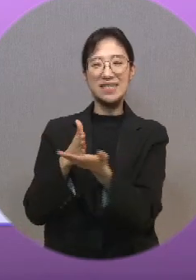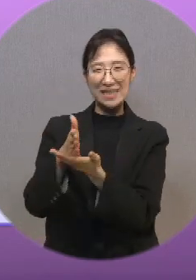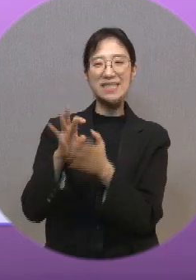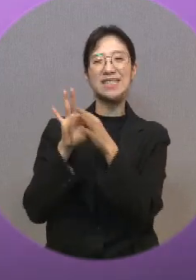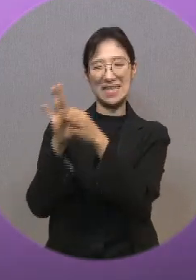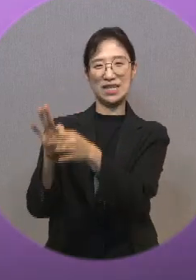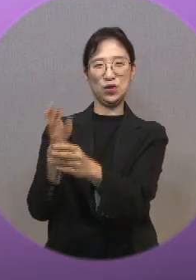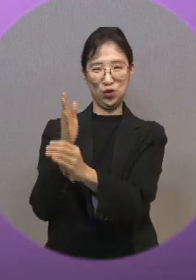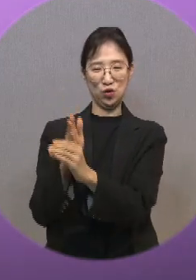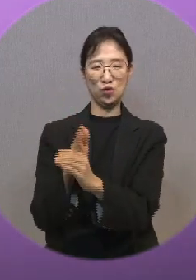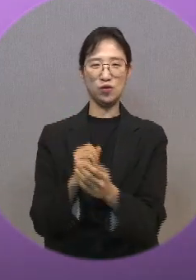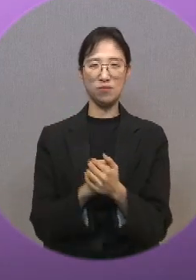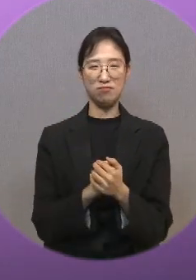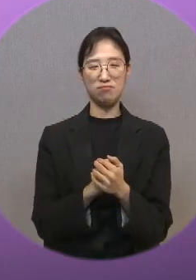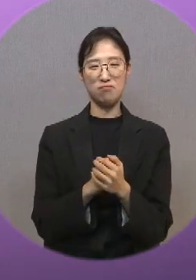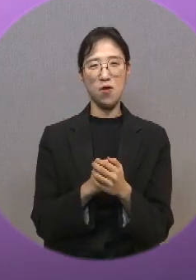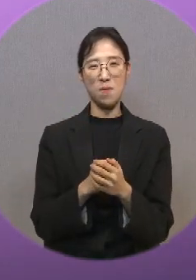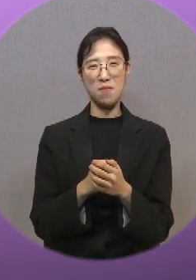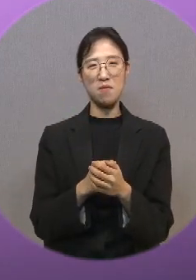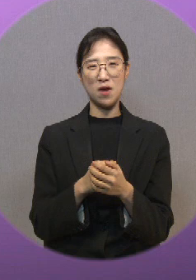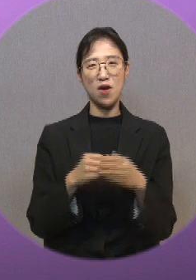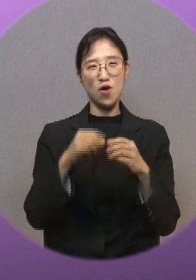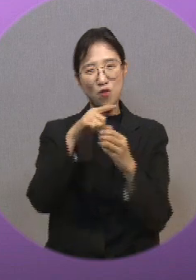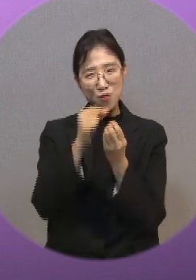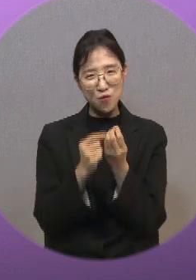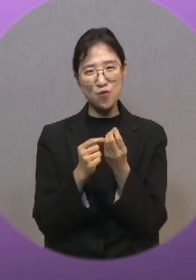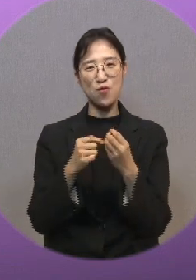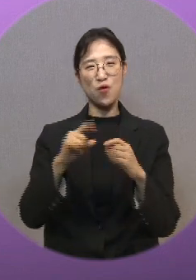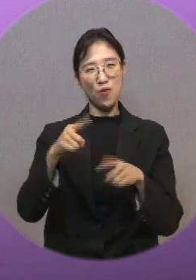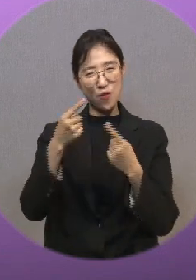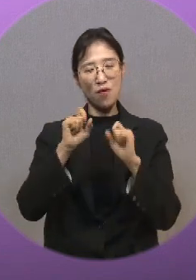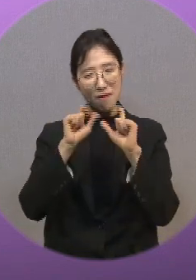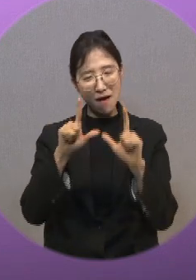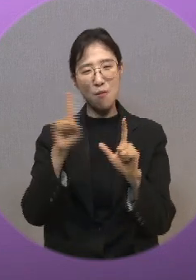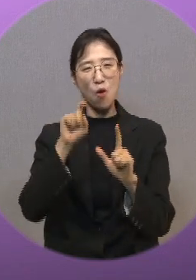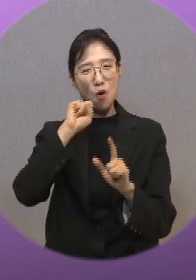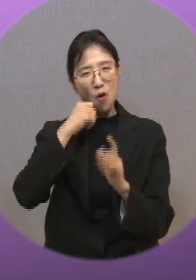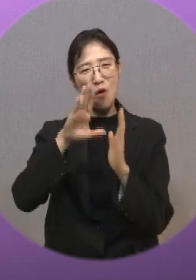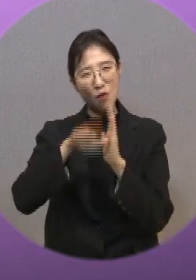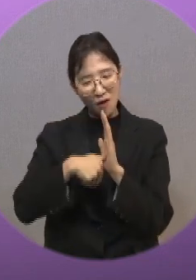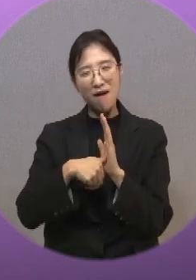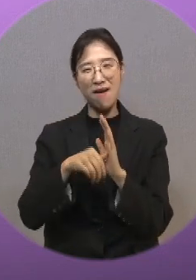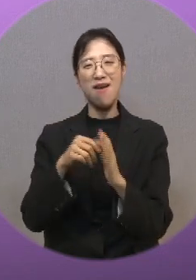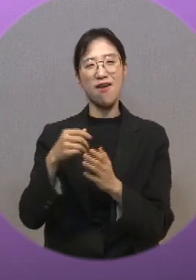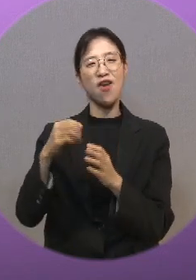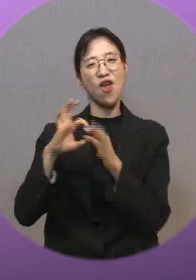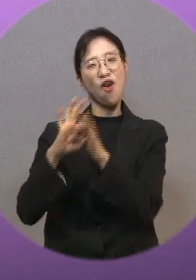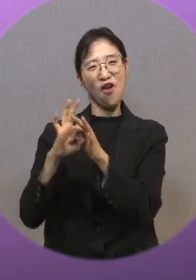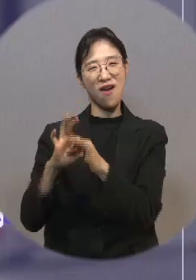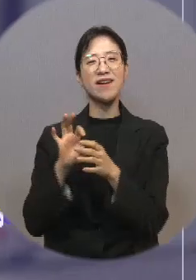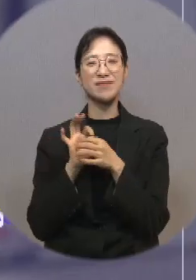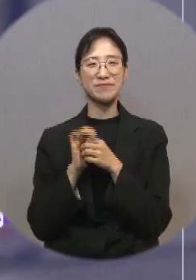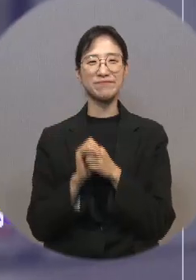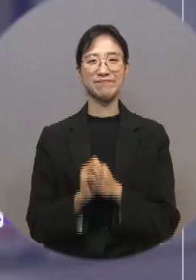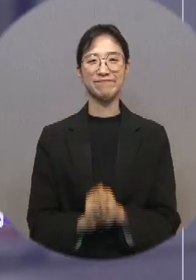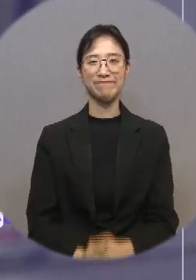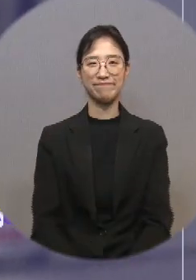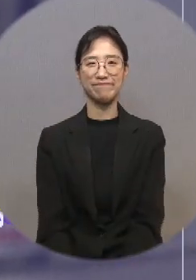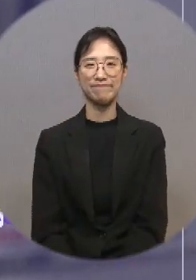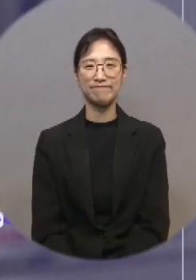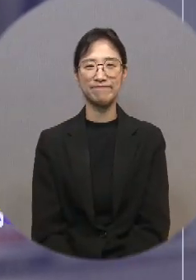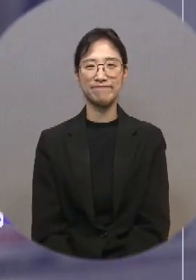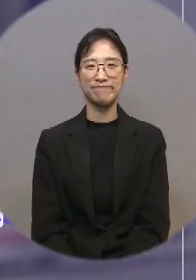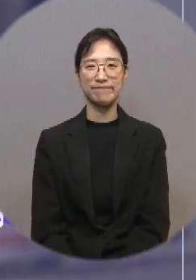하고 있는데요. 명절 때나 뭐 기타 어려운 일이 있고 그러면 스스로 연락하고 그러고 있는 실정입니다.